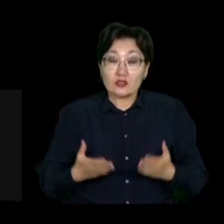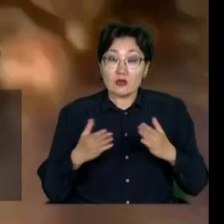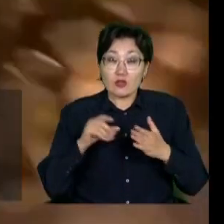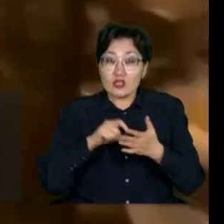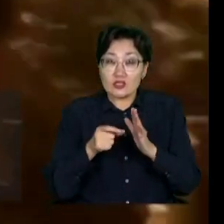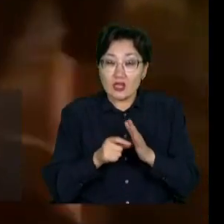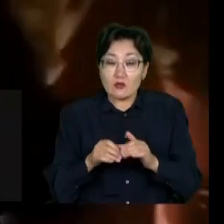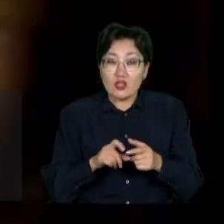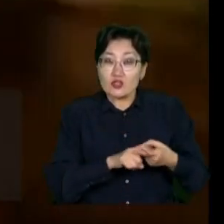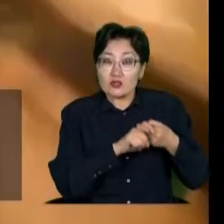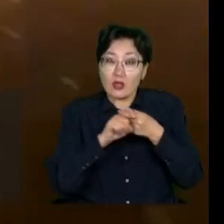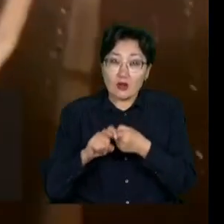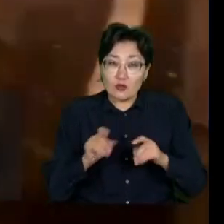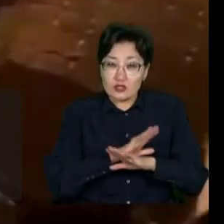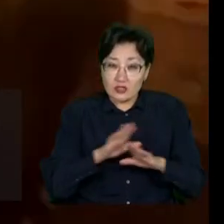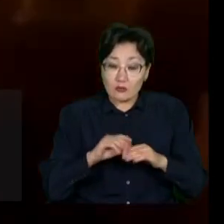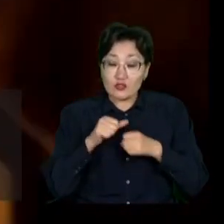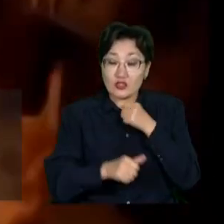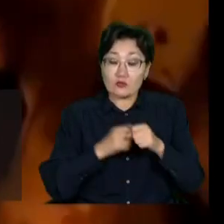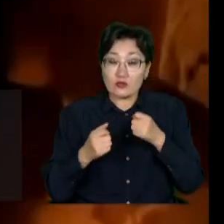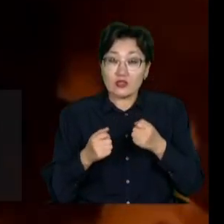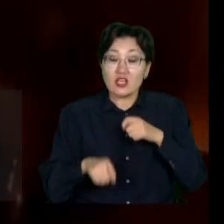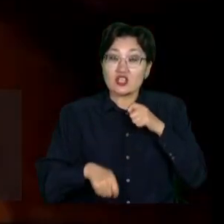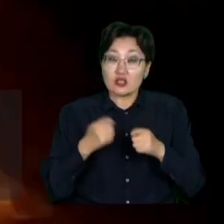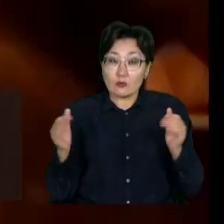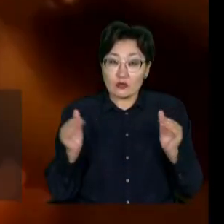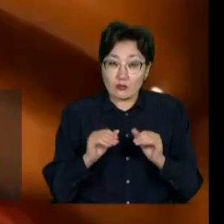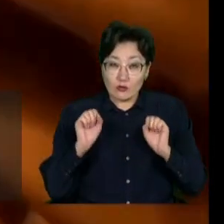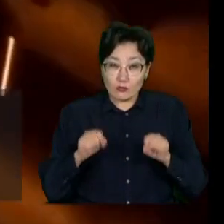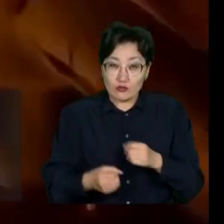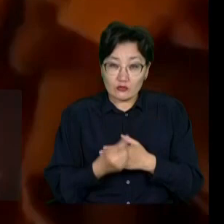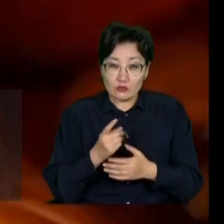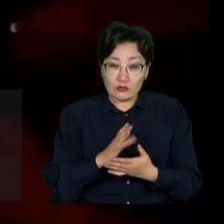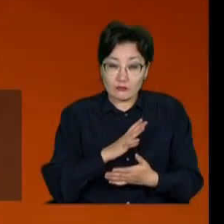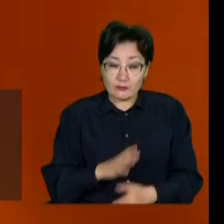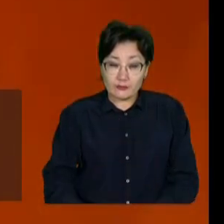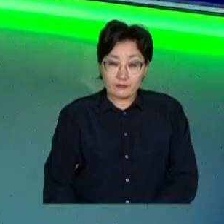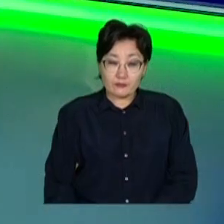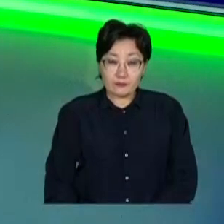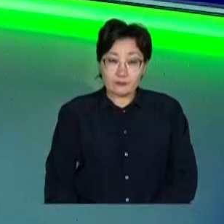бөлмелеріне таралуына жол берілмей, материалдық шығынды азайтуға мүмкіндік туды.